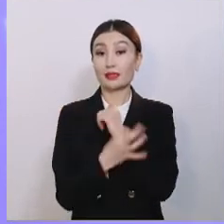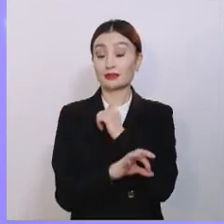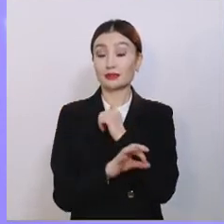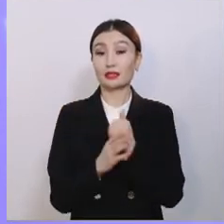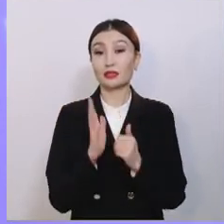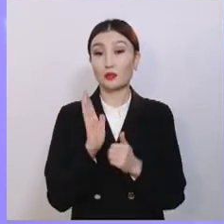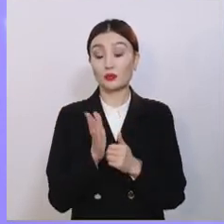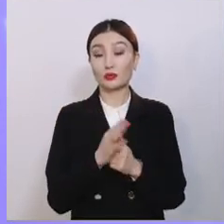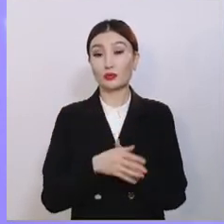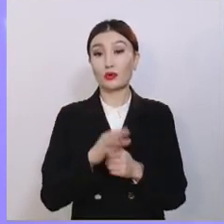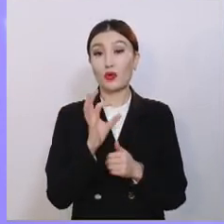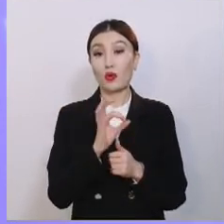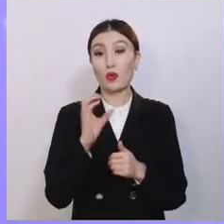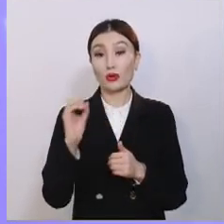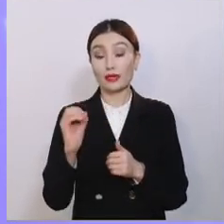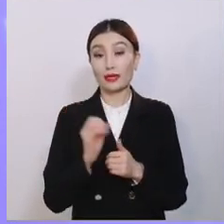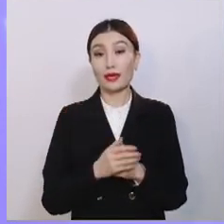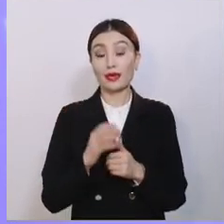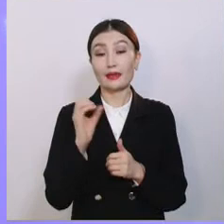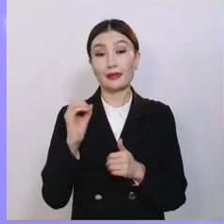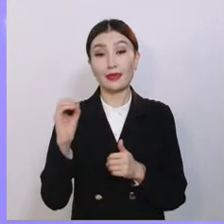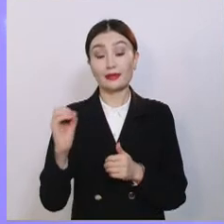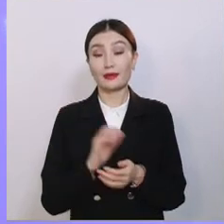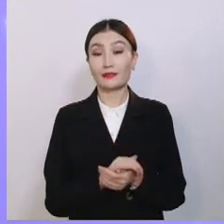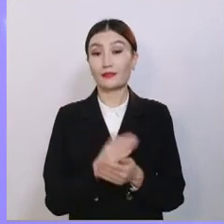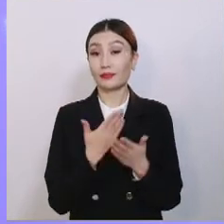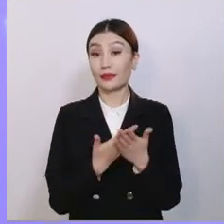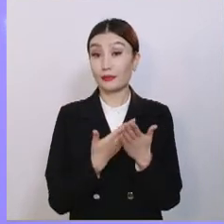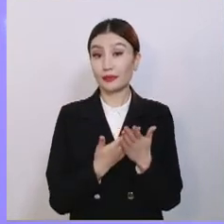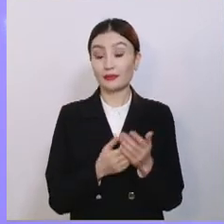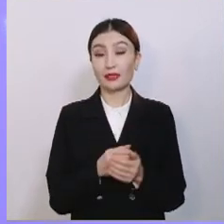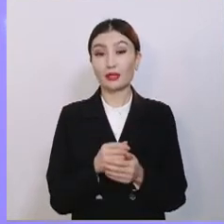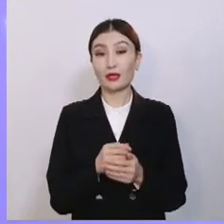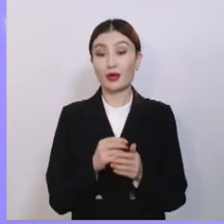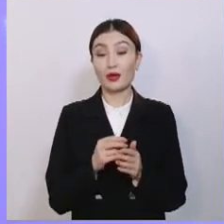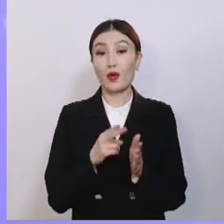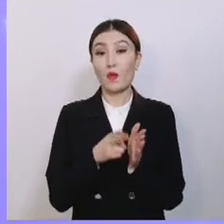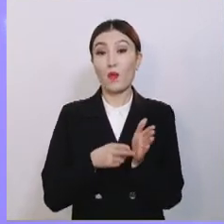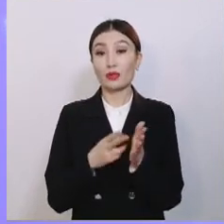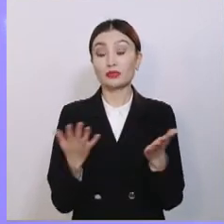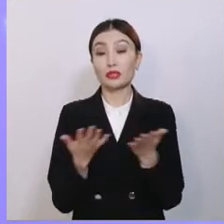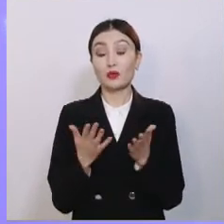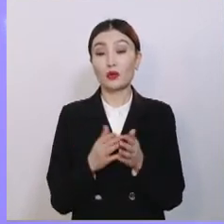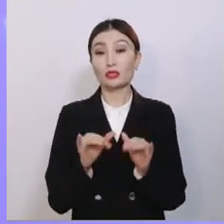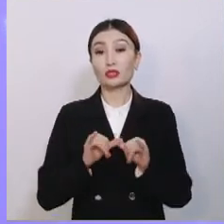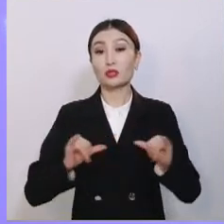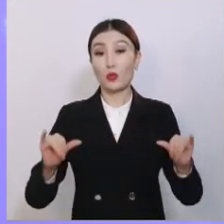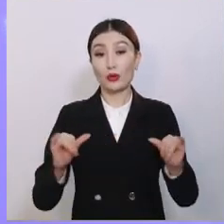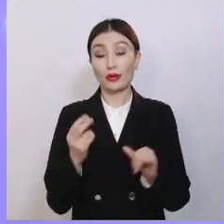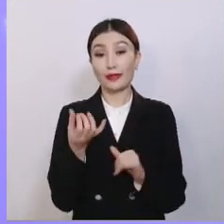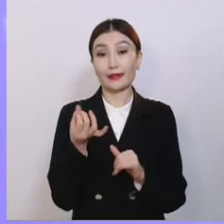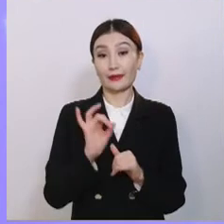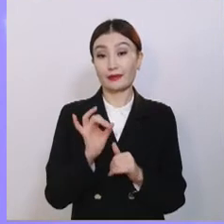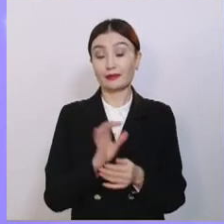у прилагательных будут «ое», «ее». Например, пояс какой? Широкий.